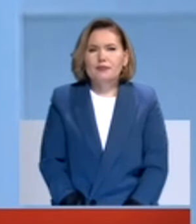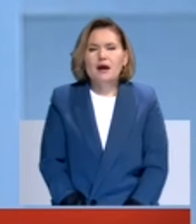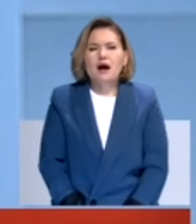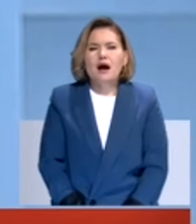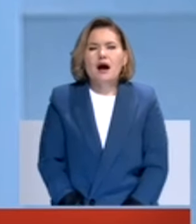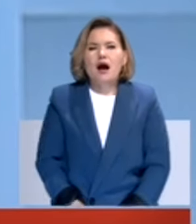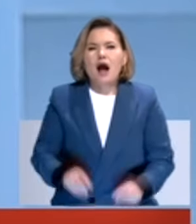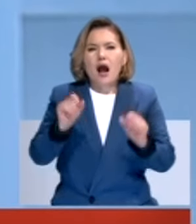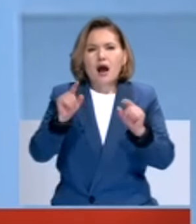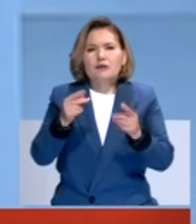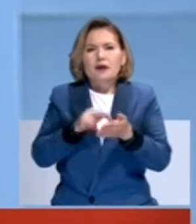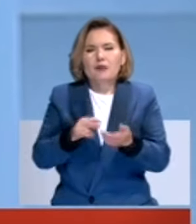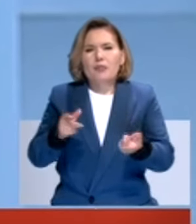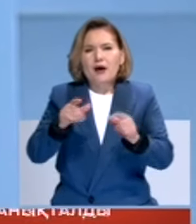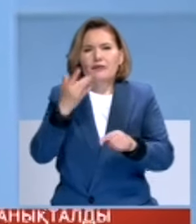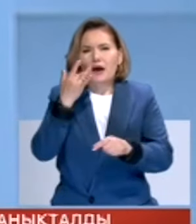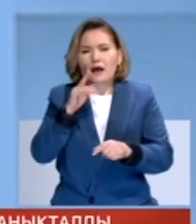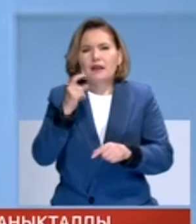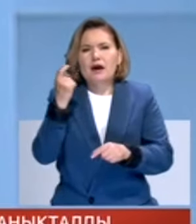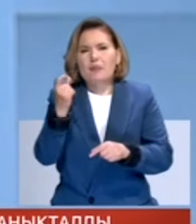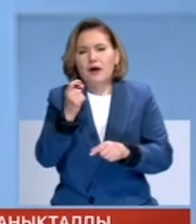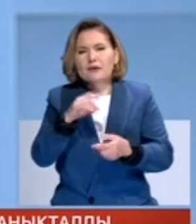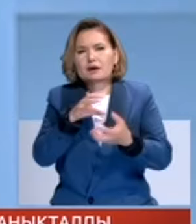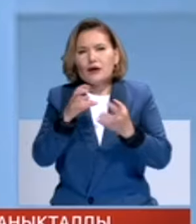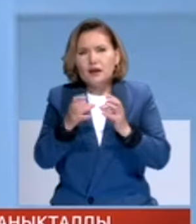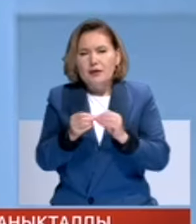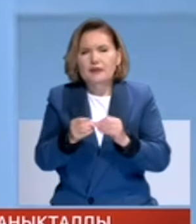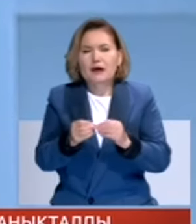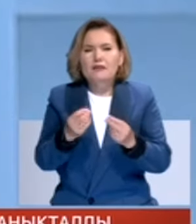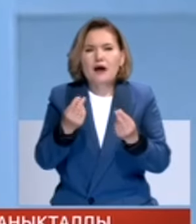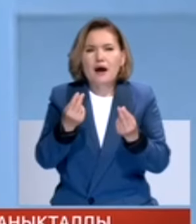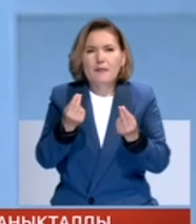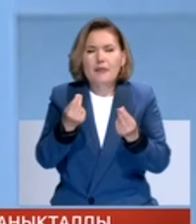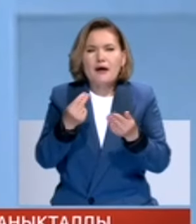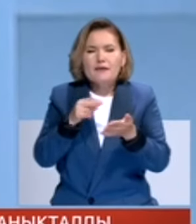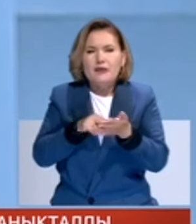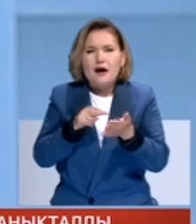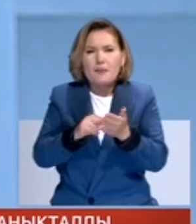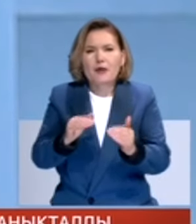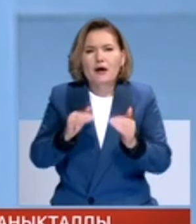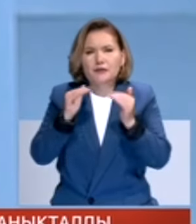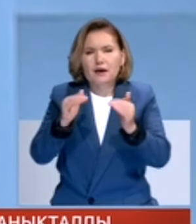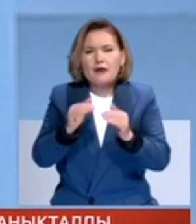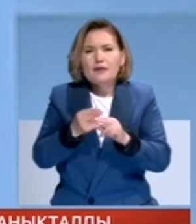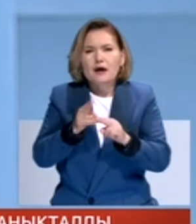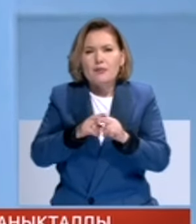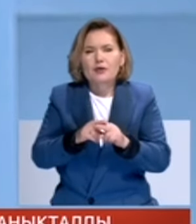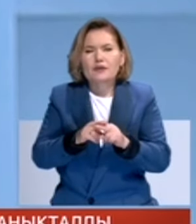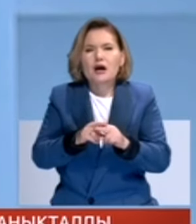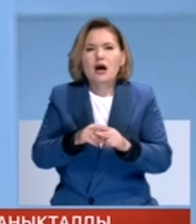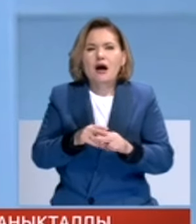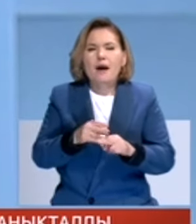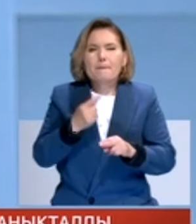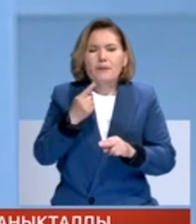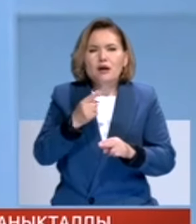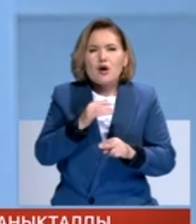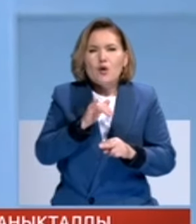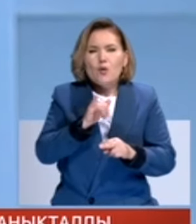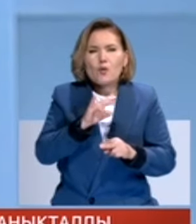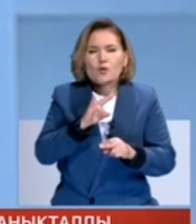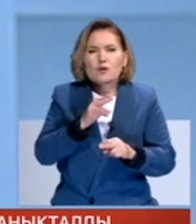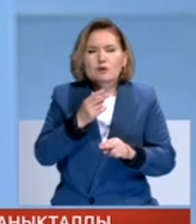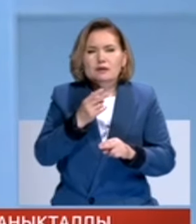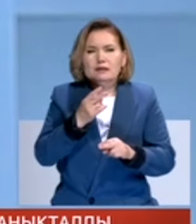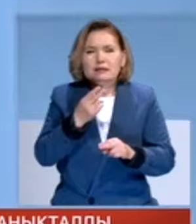Алтын қымбаттауы мүмкін. Ақш экономикалық болжам агенттігі металдың бағасы 1 унция үшін 3000 долларға дейін өседі деп